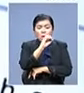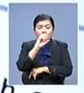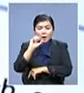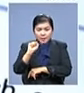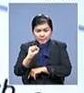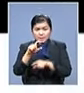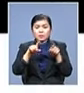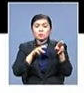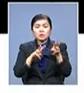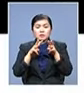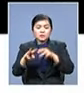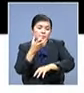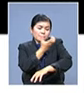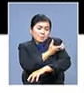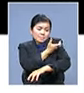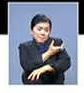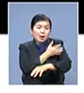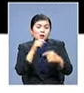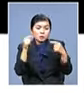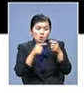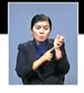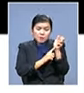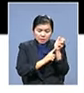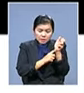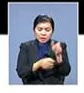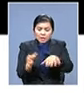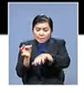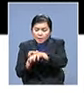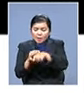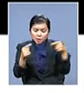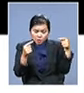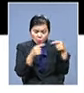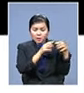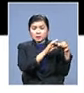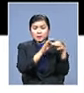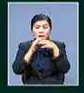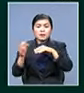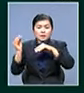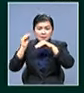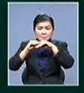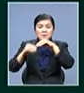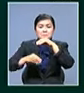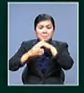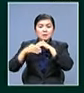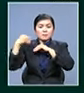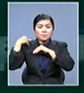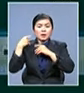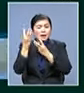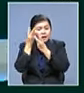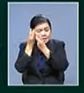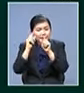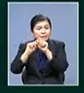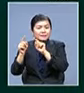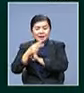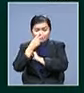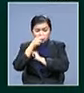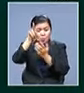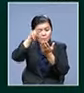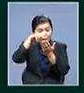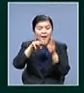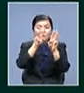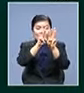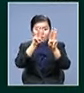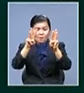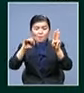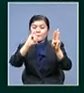รองรับ Apple WatchโดยมีแอปApple Watchและ Research kitเพิ่มเข้ามาด้วยและเช่นเคยนะคะรายละเอียดเพิ่มเติมก็ติดตามอ่านกันได้ที่เว็บไซต์